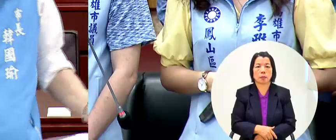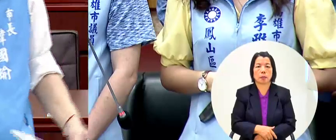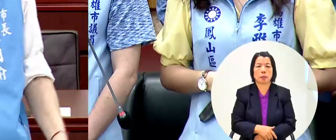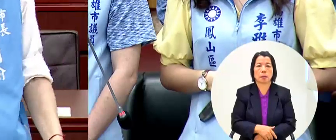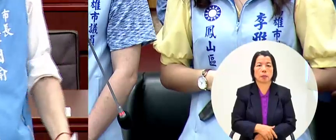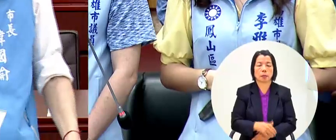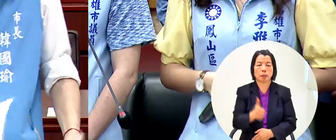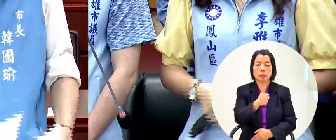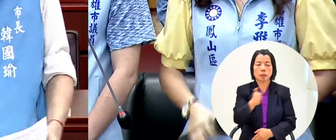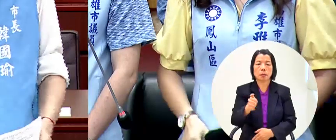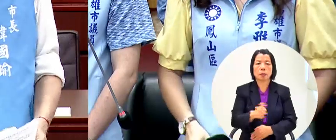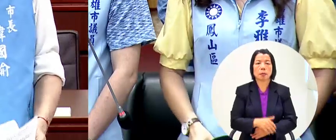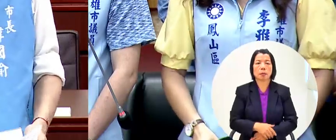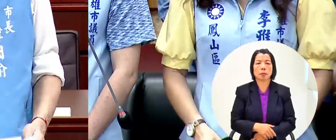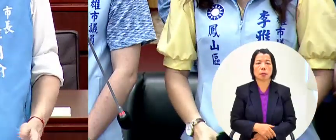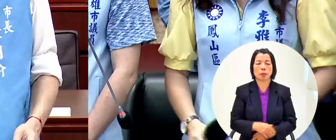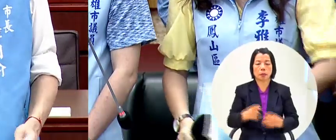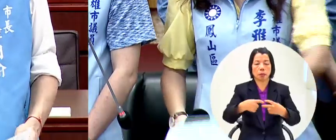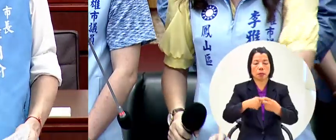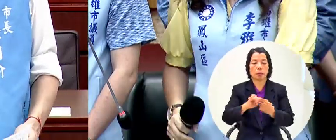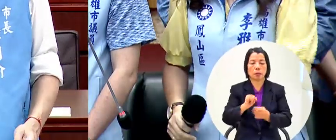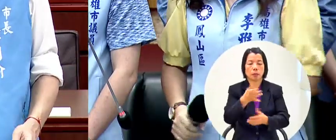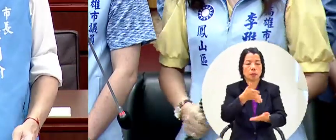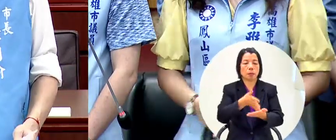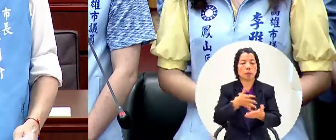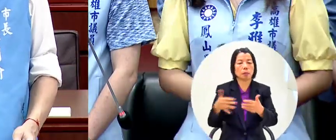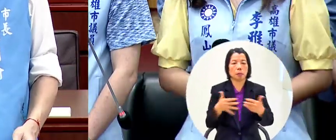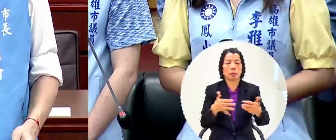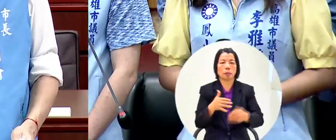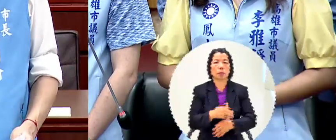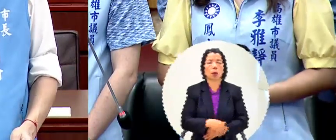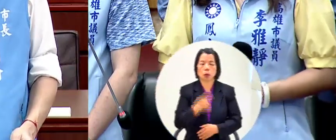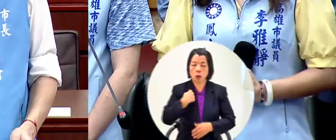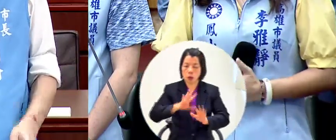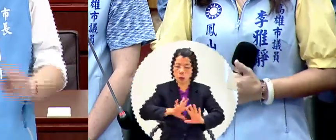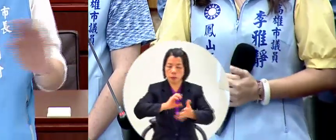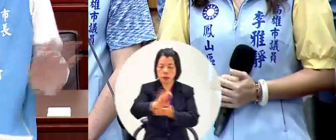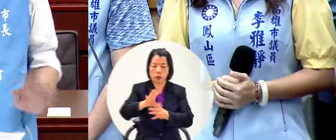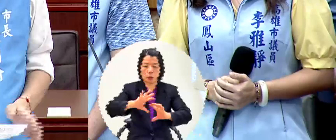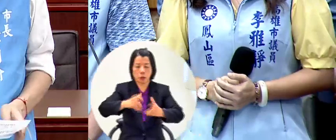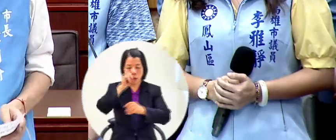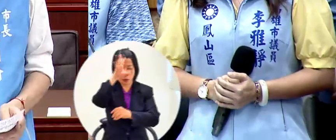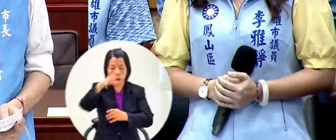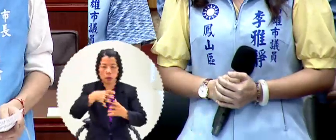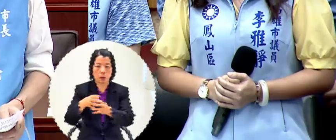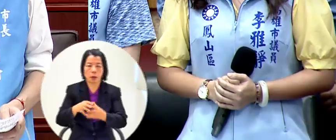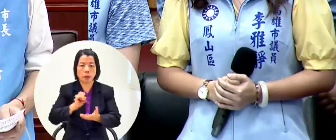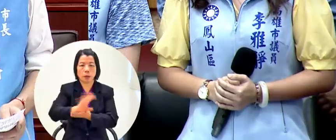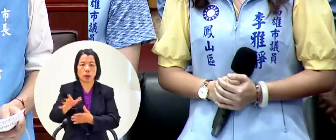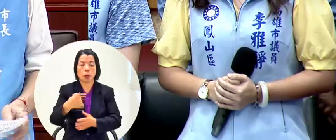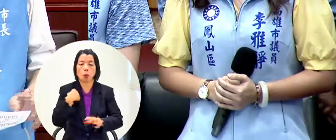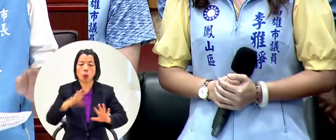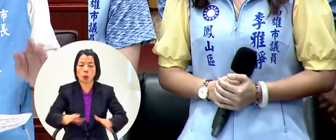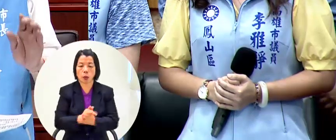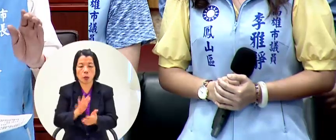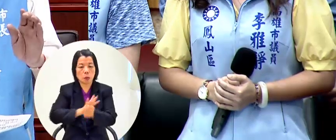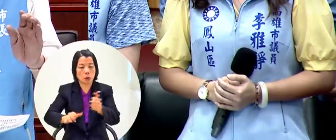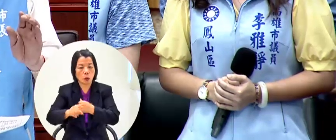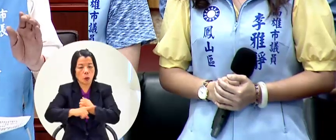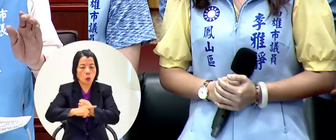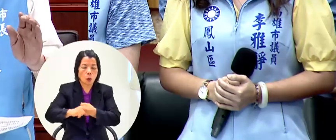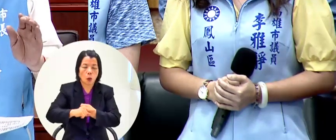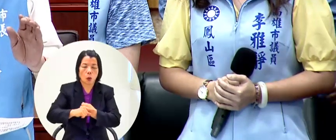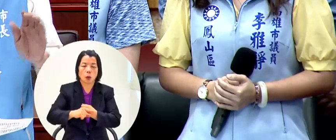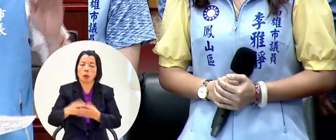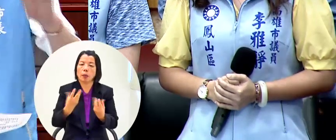谢谢李亚金议员的咨询哈，我跟李亚金议员报告，跟国民党团议员报告，我们绝对无意制造恐慌。如果没有敦睦